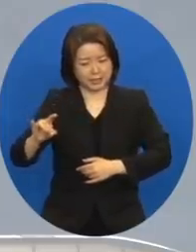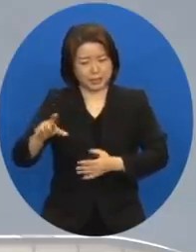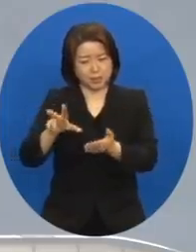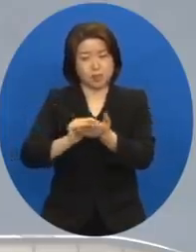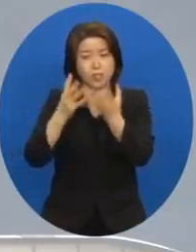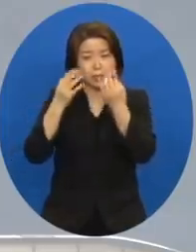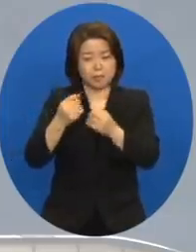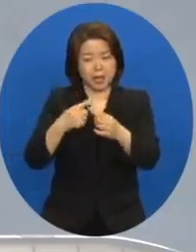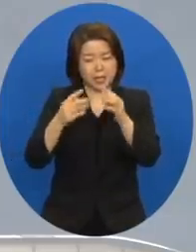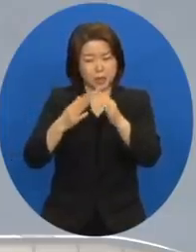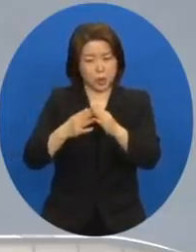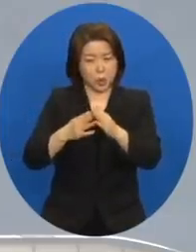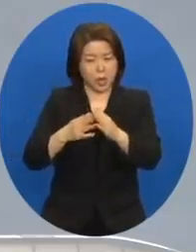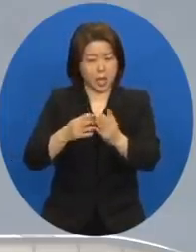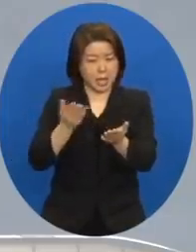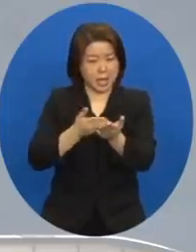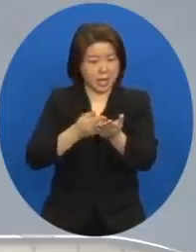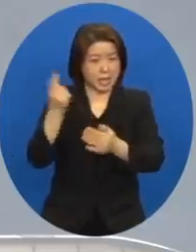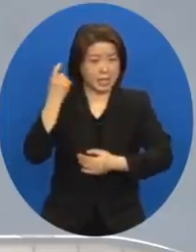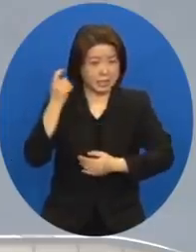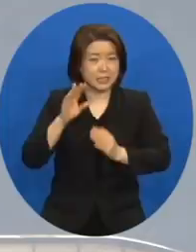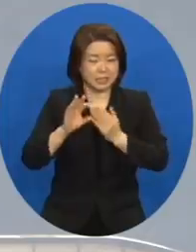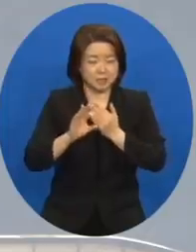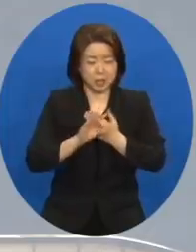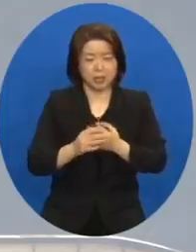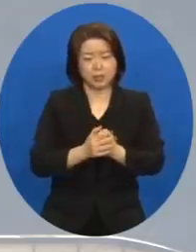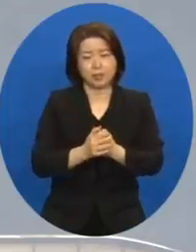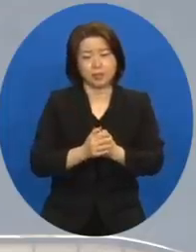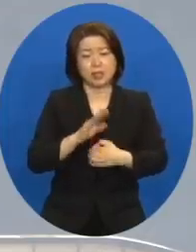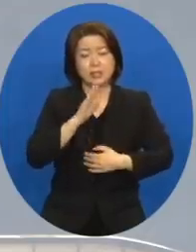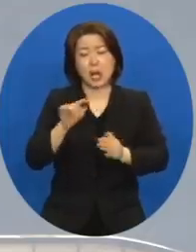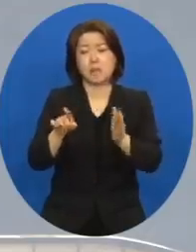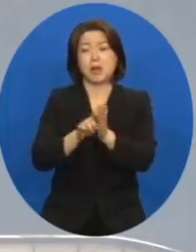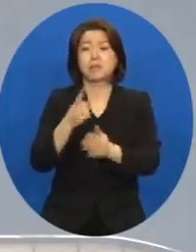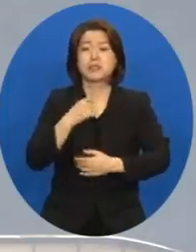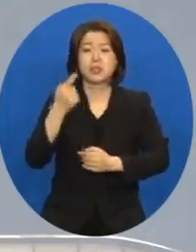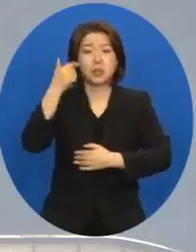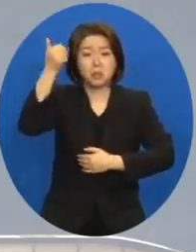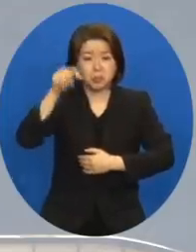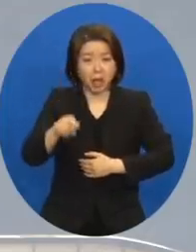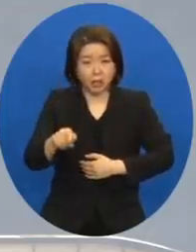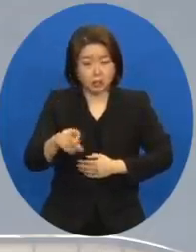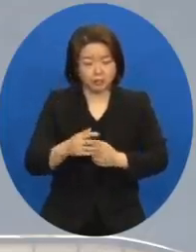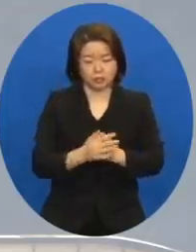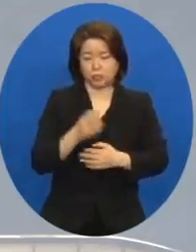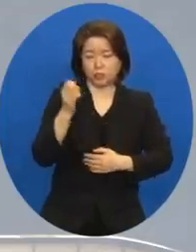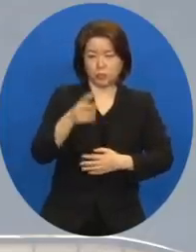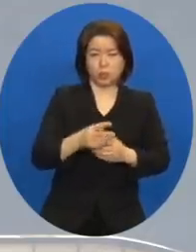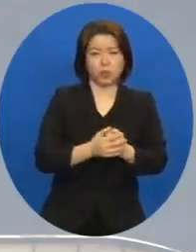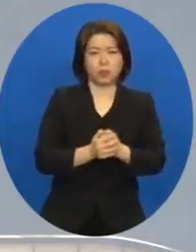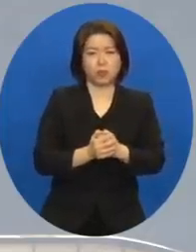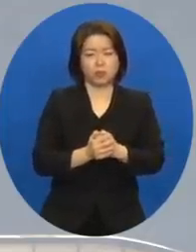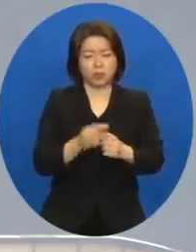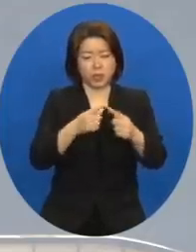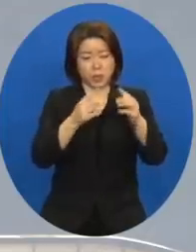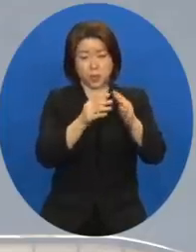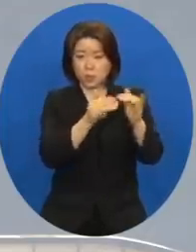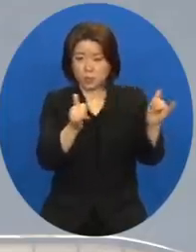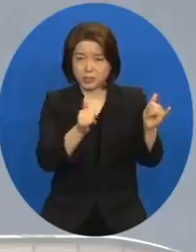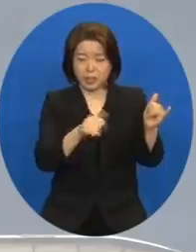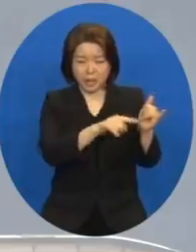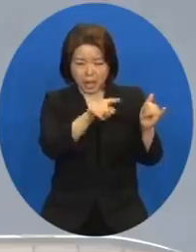소식을 들을 때 정말 믿었던 어떤 목사님이 나 또는 교인들의